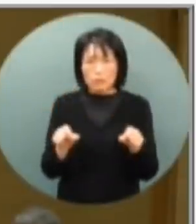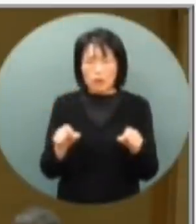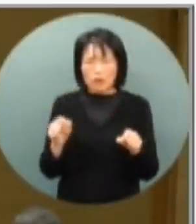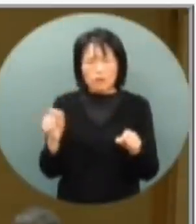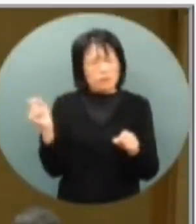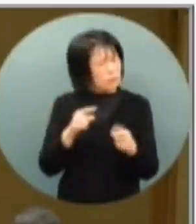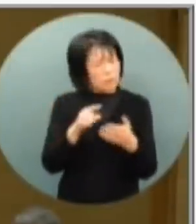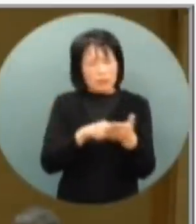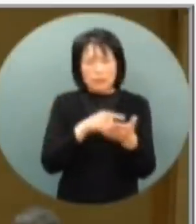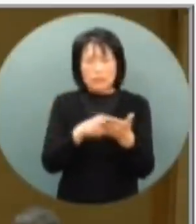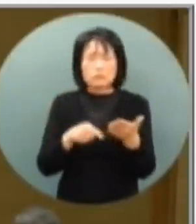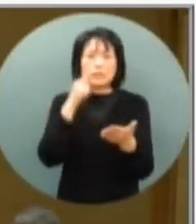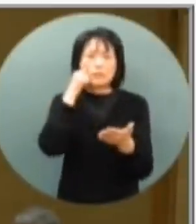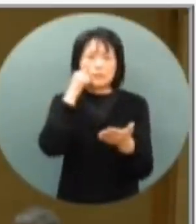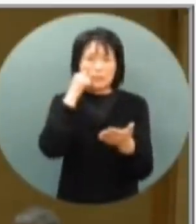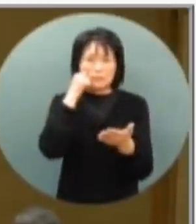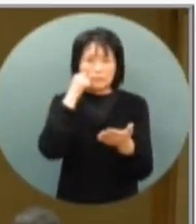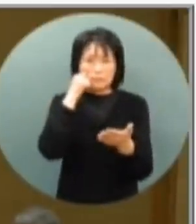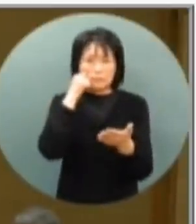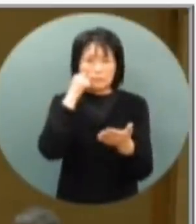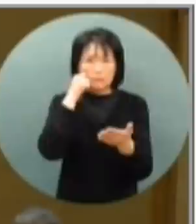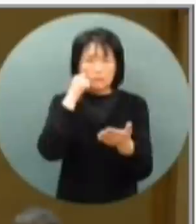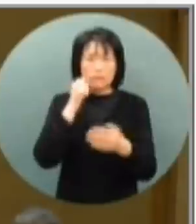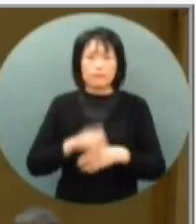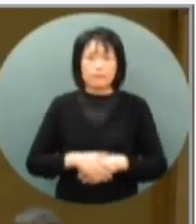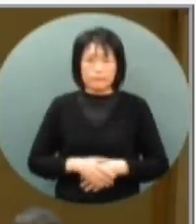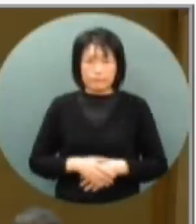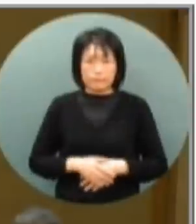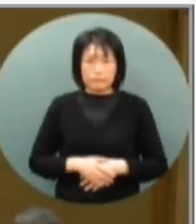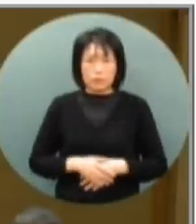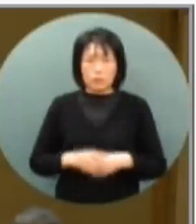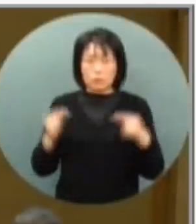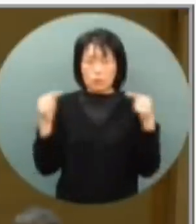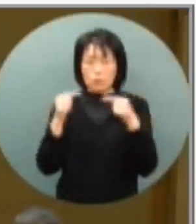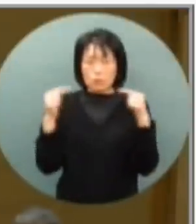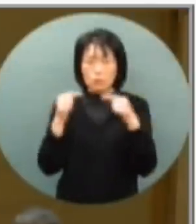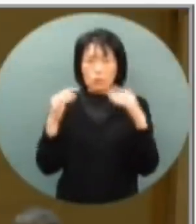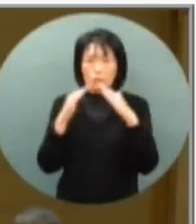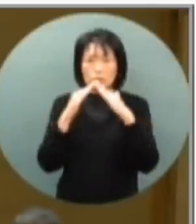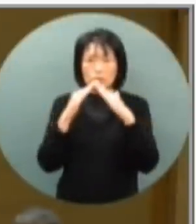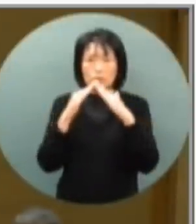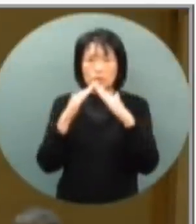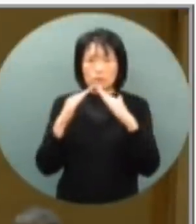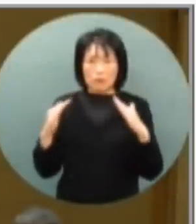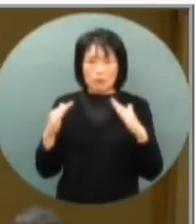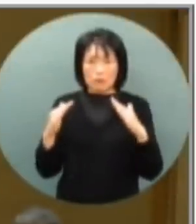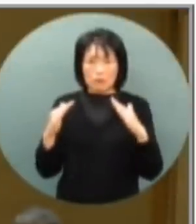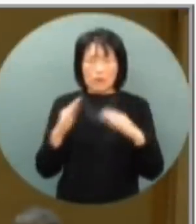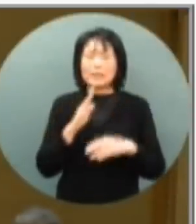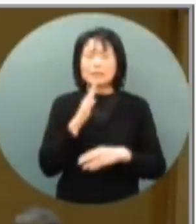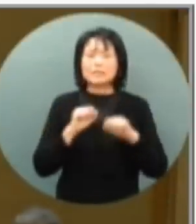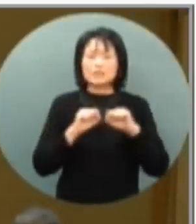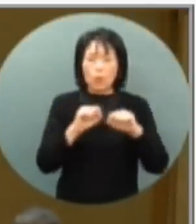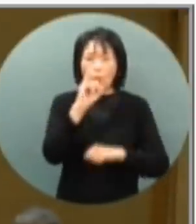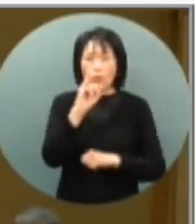できない。この協議会は実行委員会